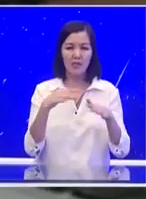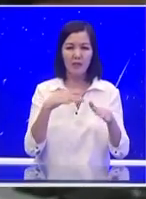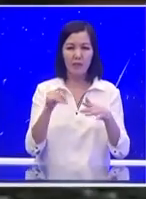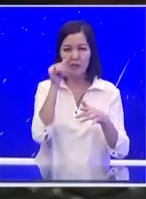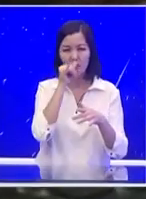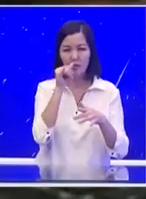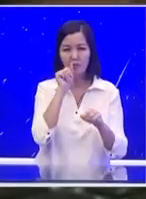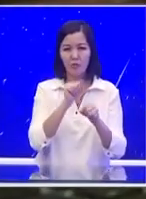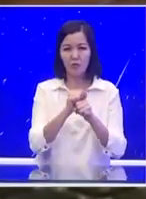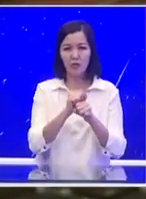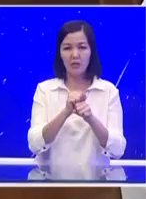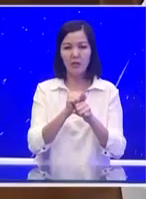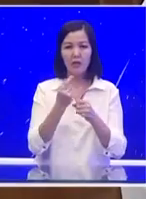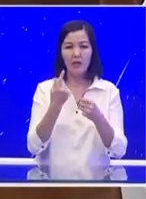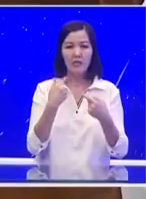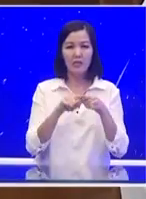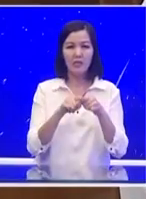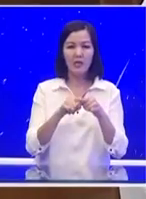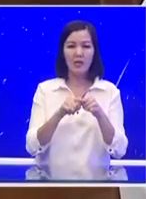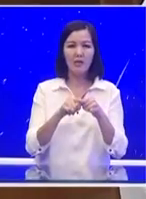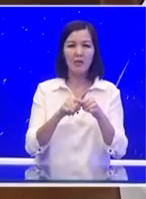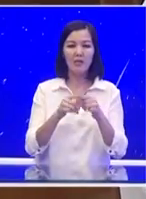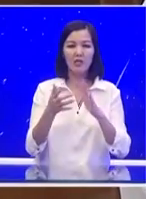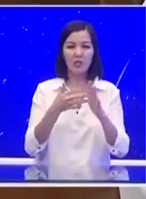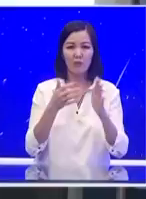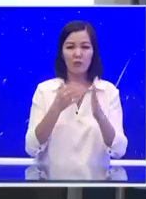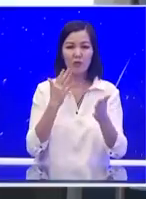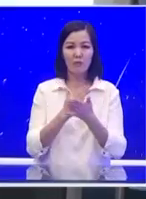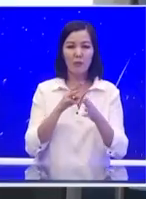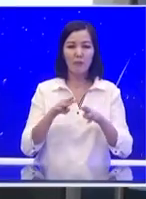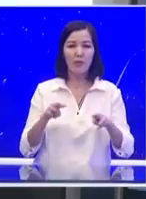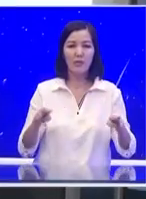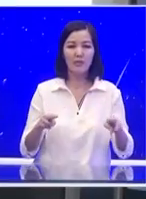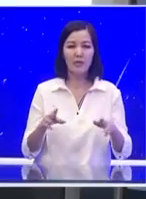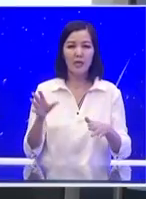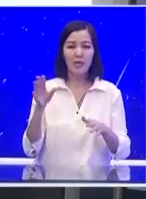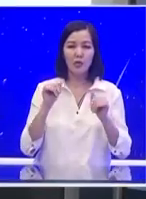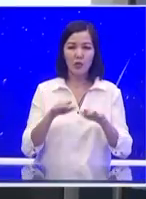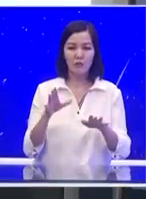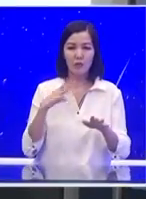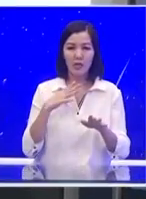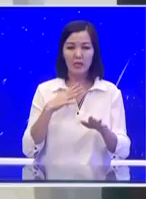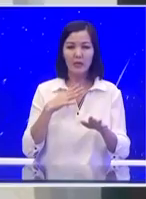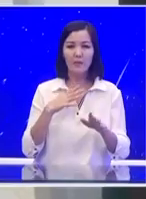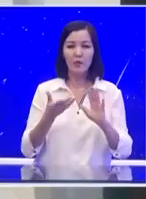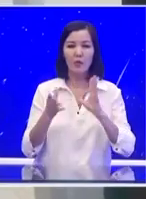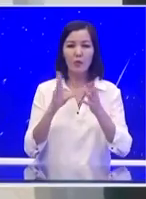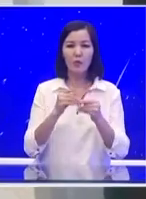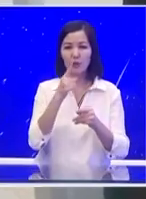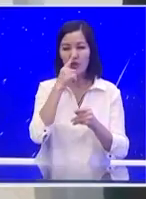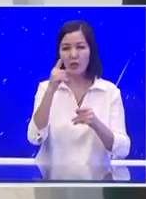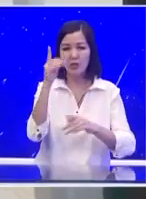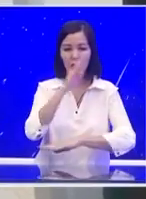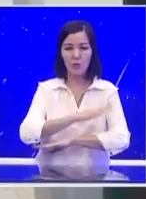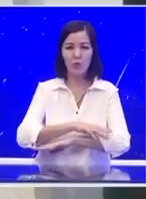Материалдық техникалық жетіспеушілігі тағы бар. Сан сұрақты саралай келе министрлік тиімді шешімін шығарды. Ол бойынша қашықтан оқу